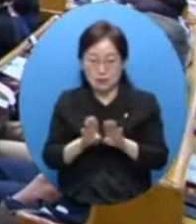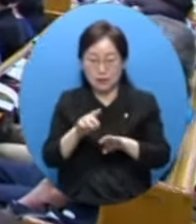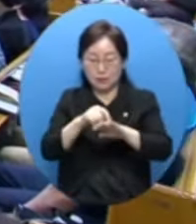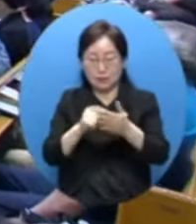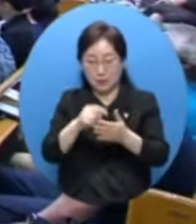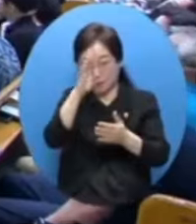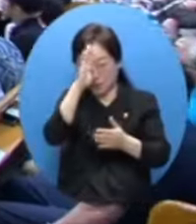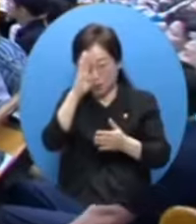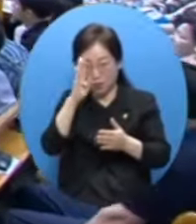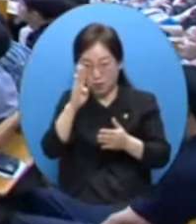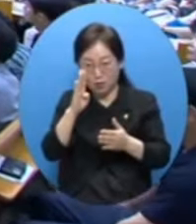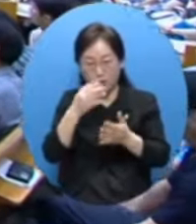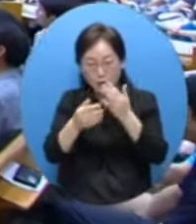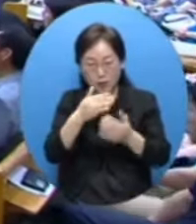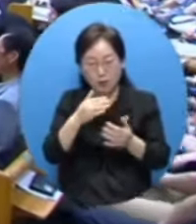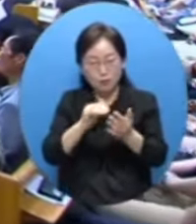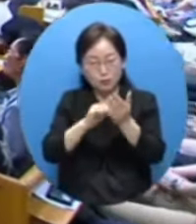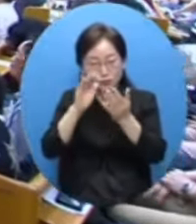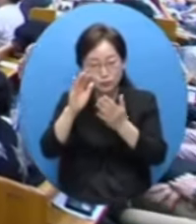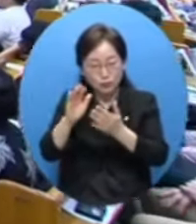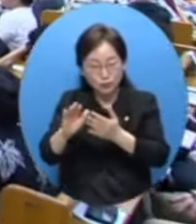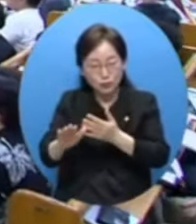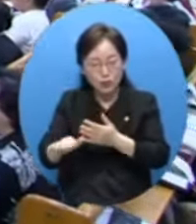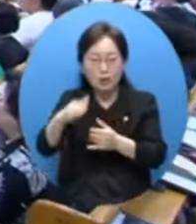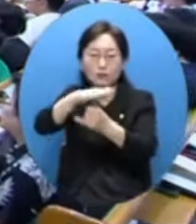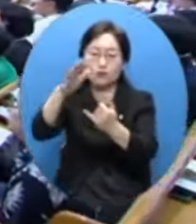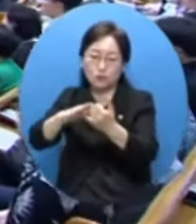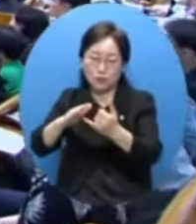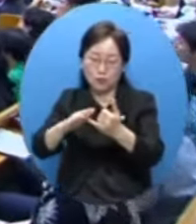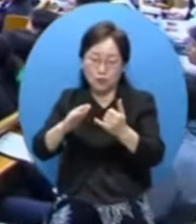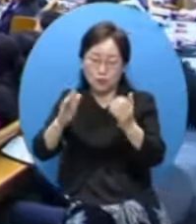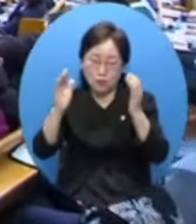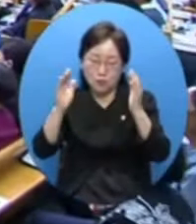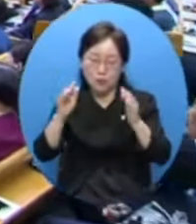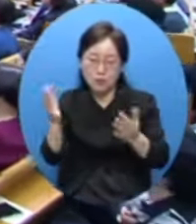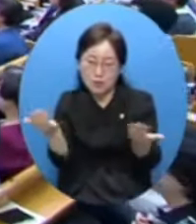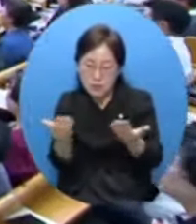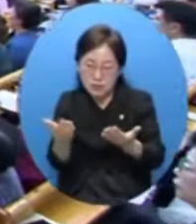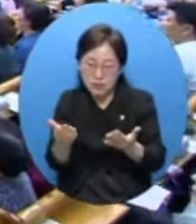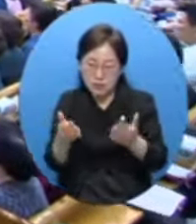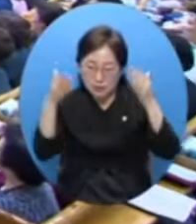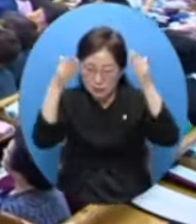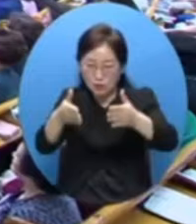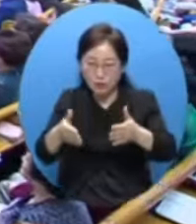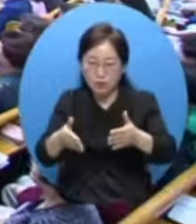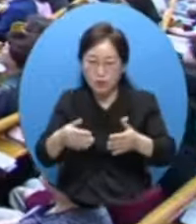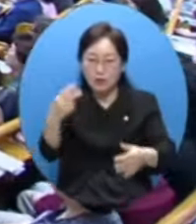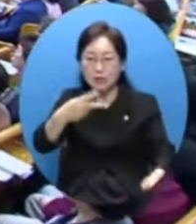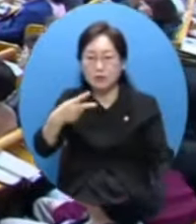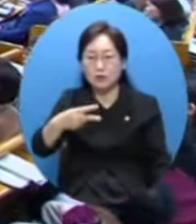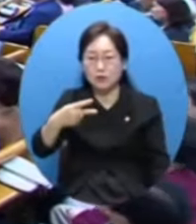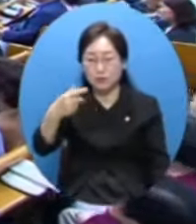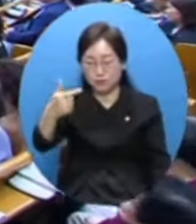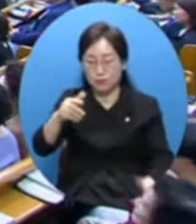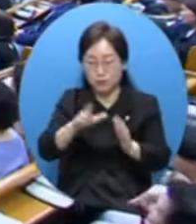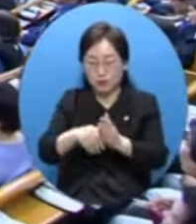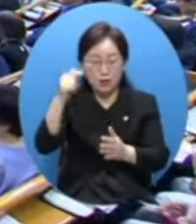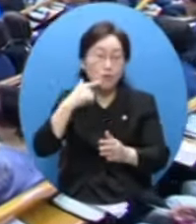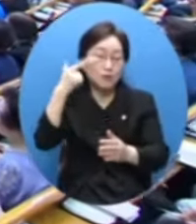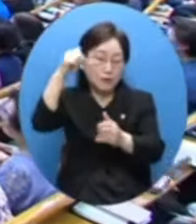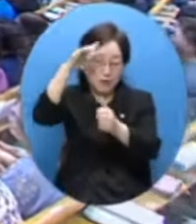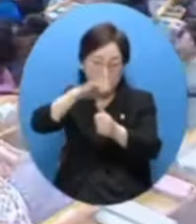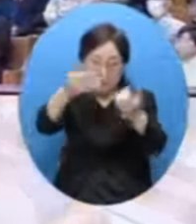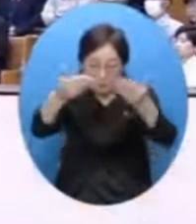이면아 목사는 청소년 사역에 집중합니다. 2009년도 목사 안수를 받고 나서 청소년 사역자로 미국, 아프리카, 남미, 중국